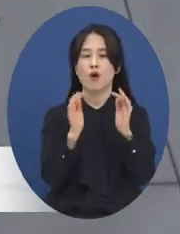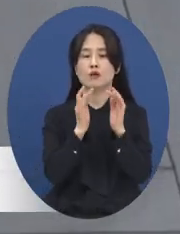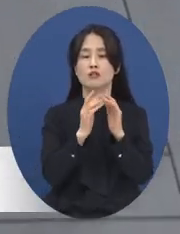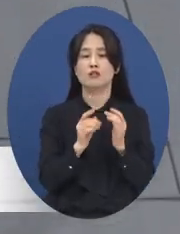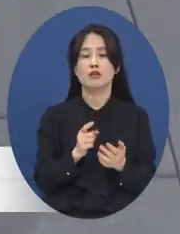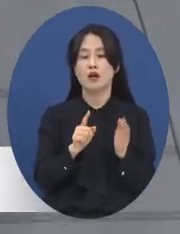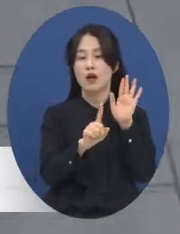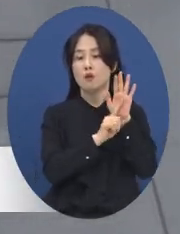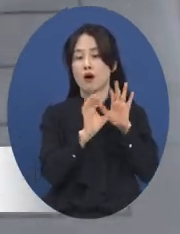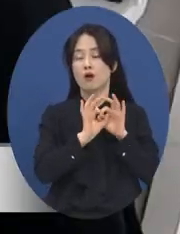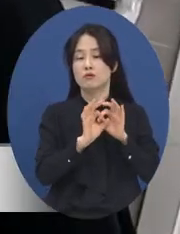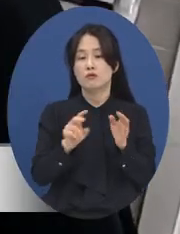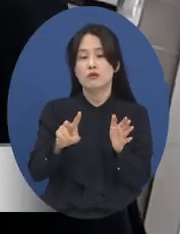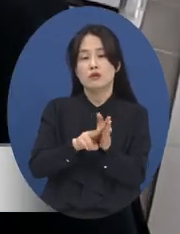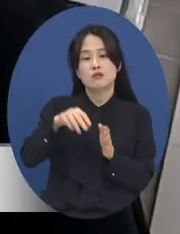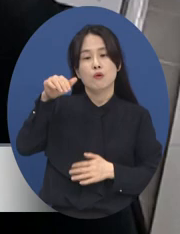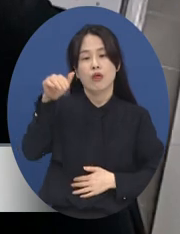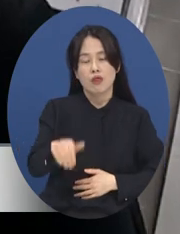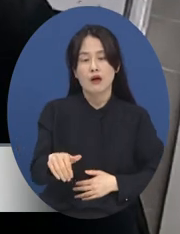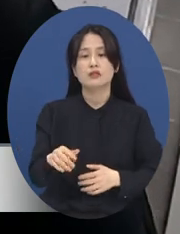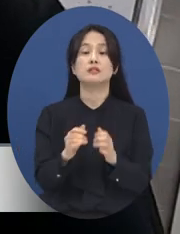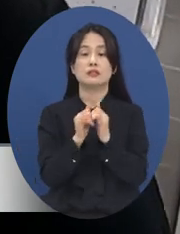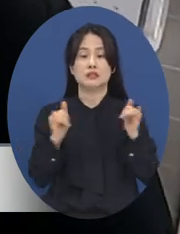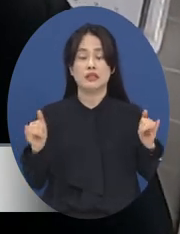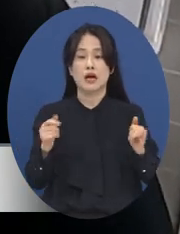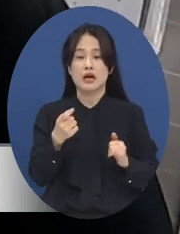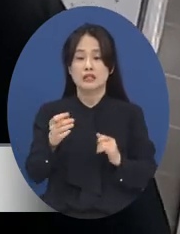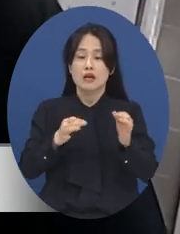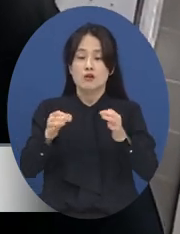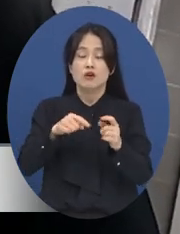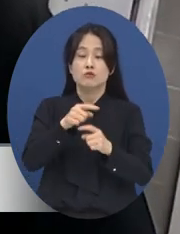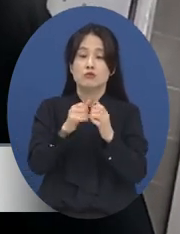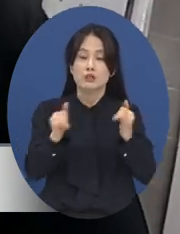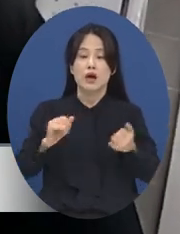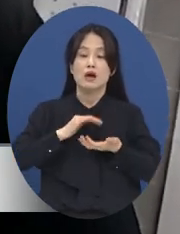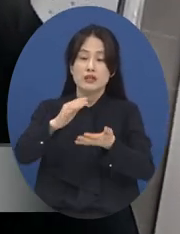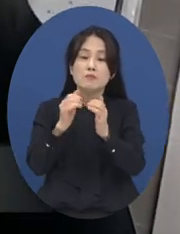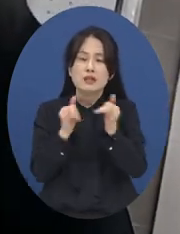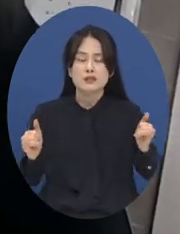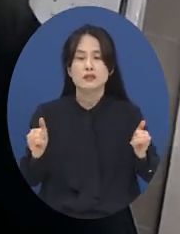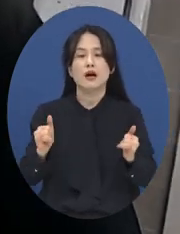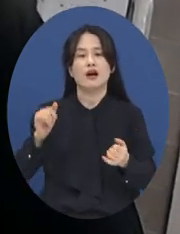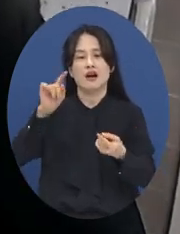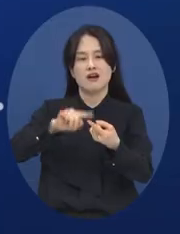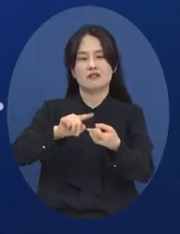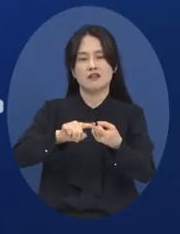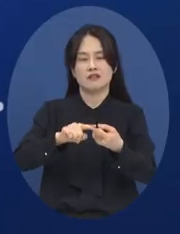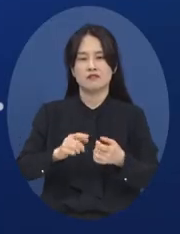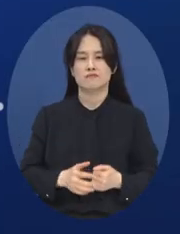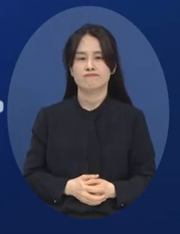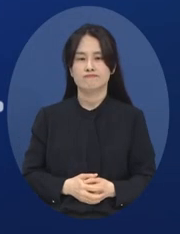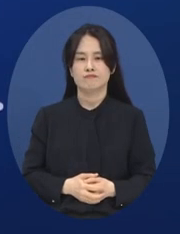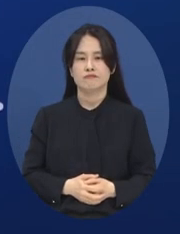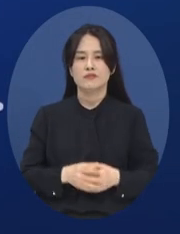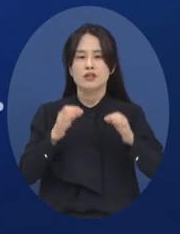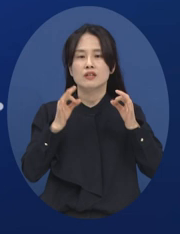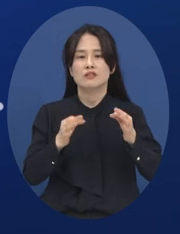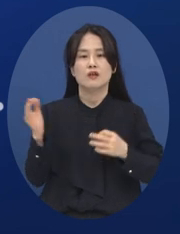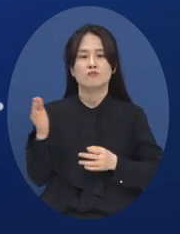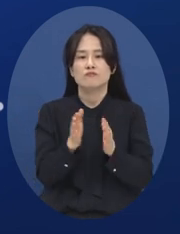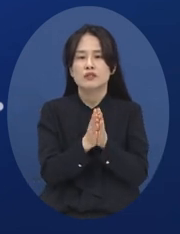광고를 통해 신용도가 낮은 일용직 노동자와 소상공인, 택배기사 등 서민들을 주로 노렸습니다. 은행도